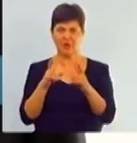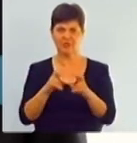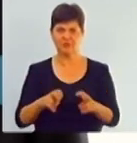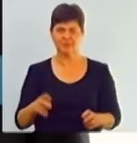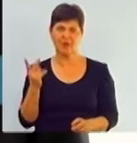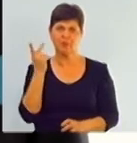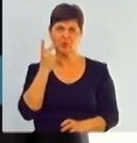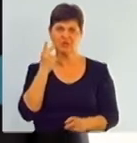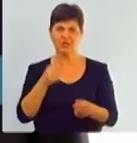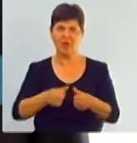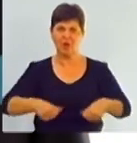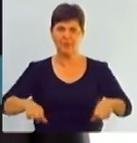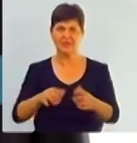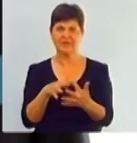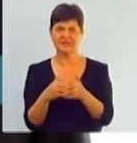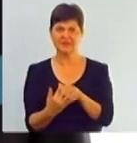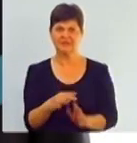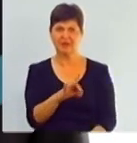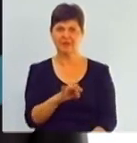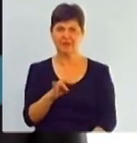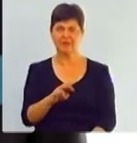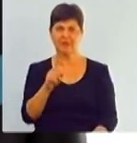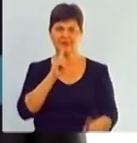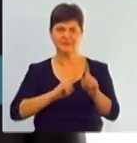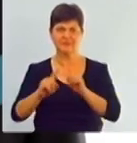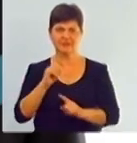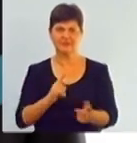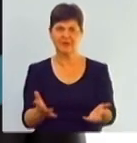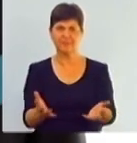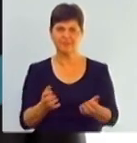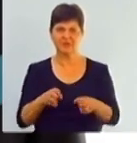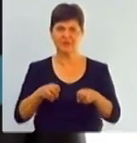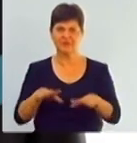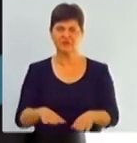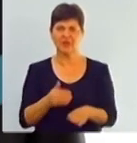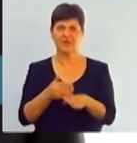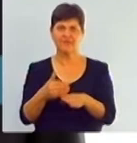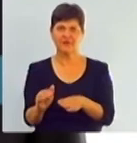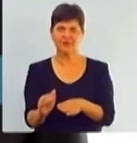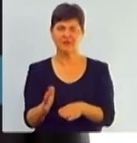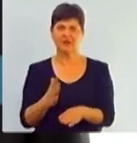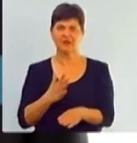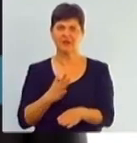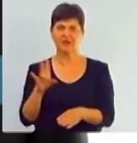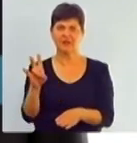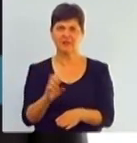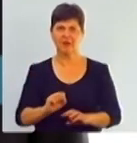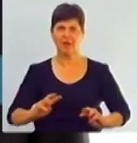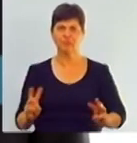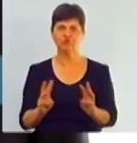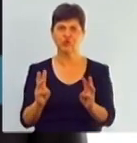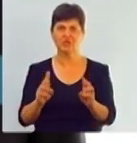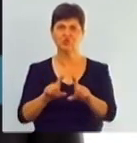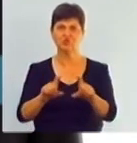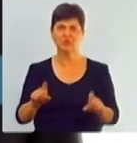сільської ради і на сесії було прийнято рішення щодо виділення на пожежну частину